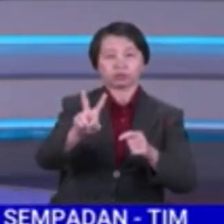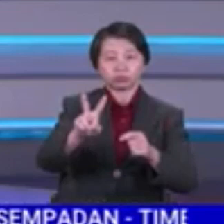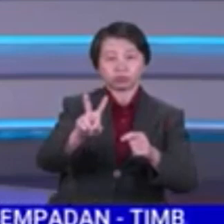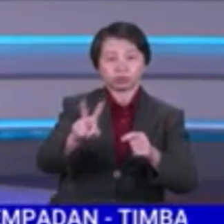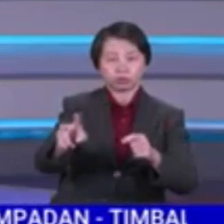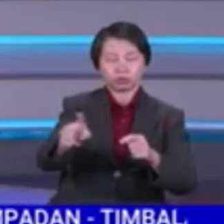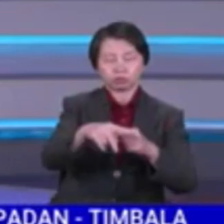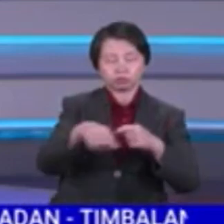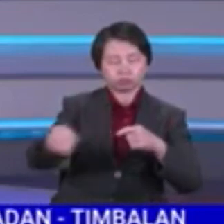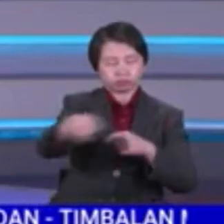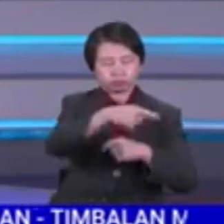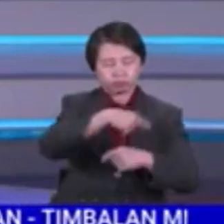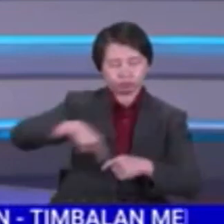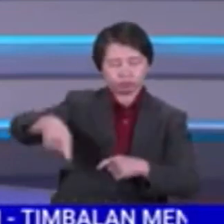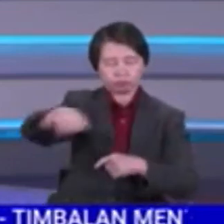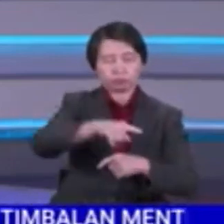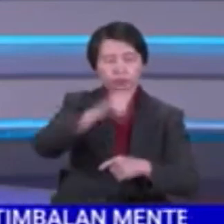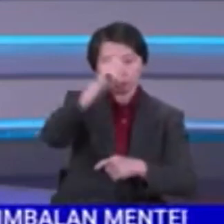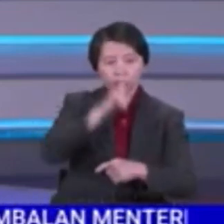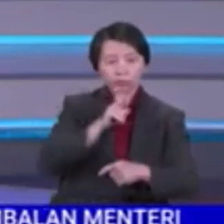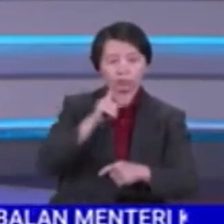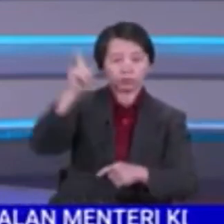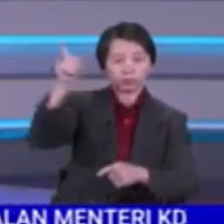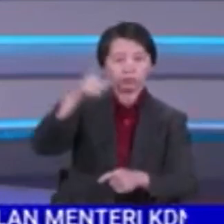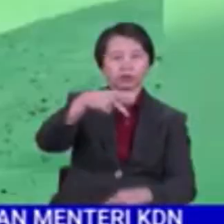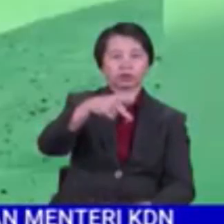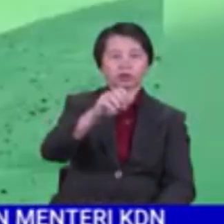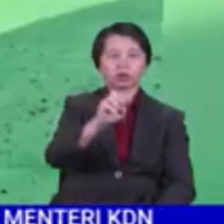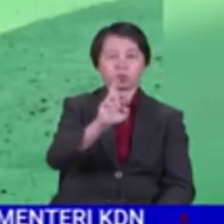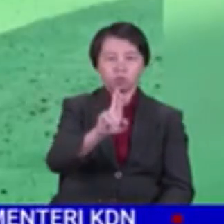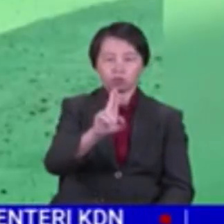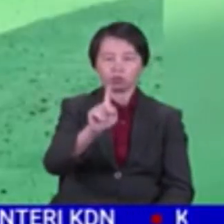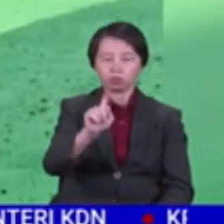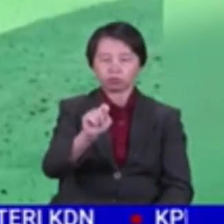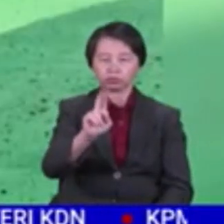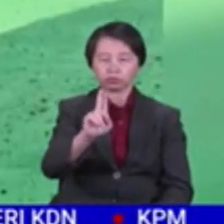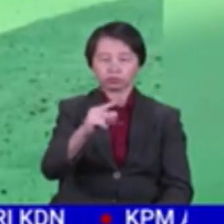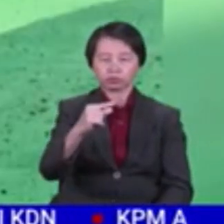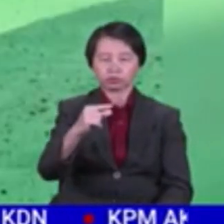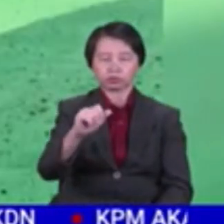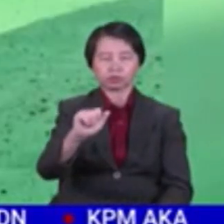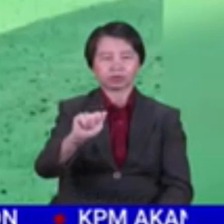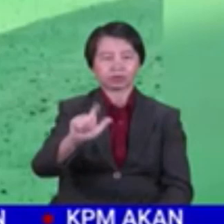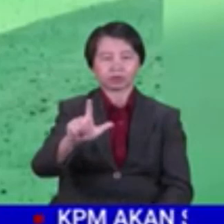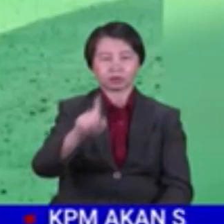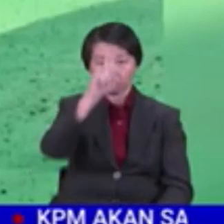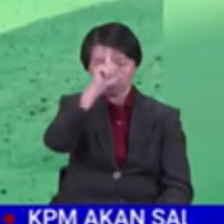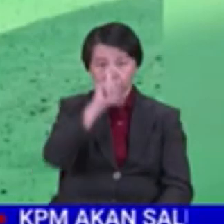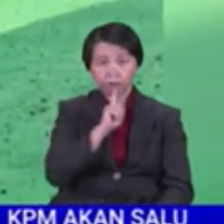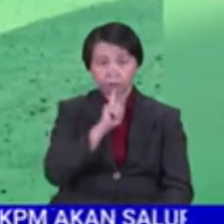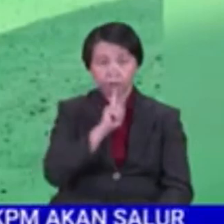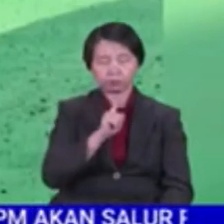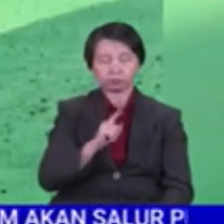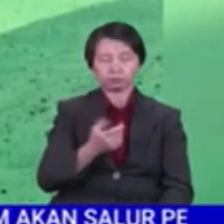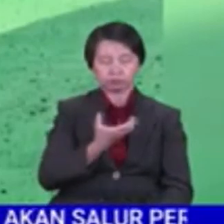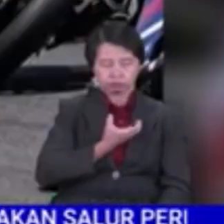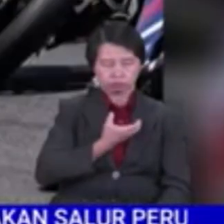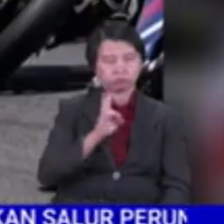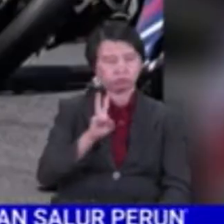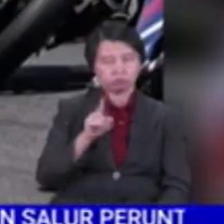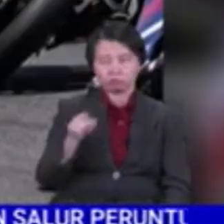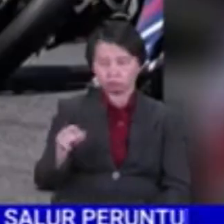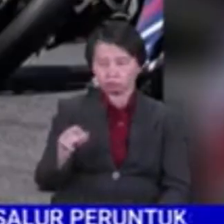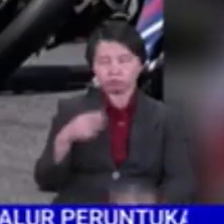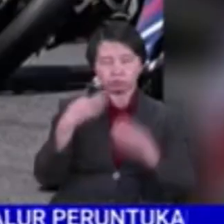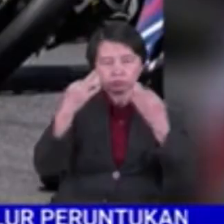pada perlombaan delete algaff tersebut ngebahas membolehkan perempuan dibedakan dua istri fudin